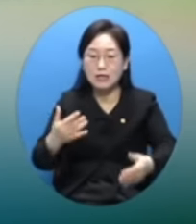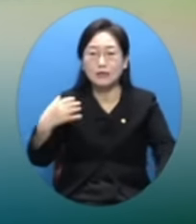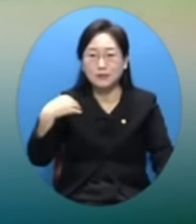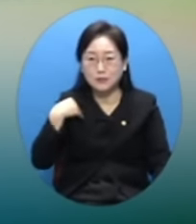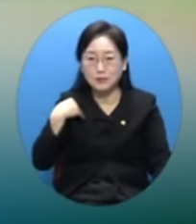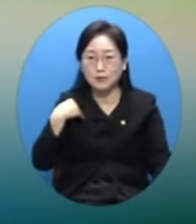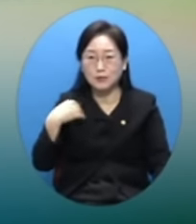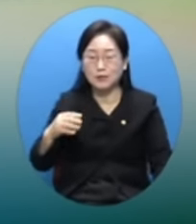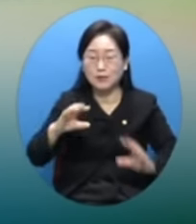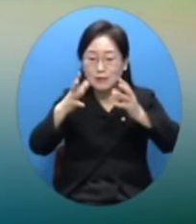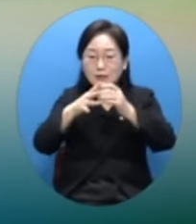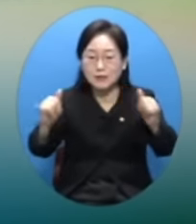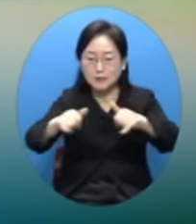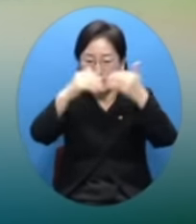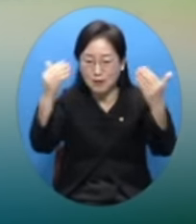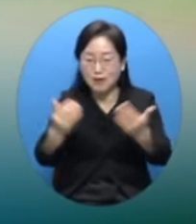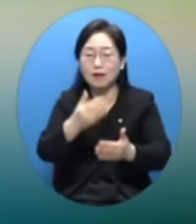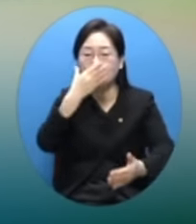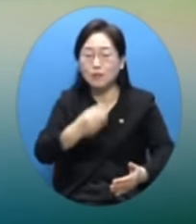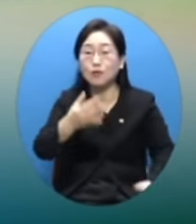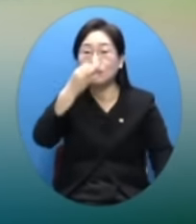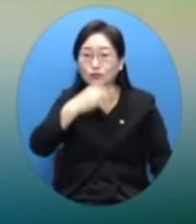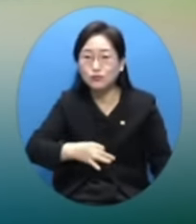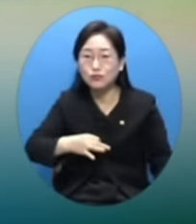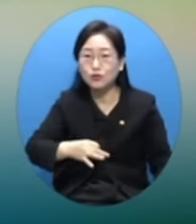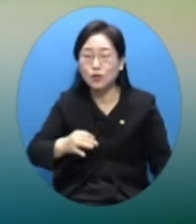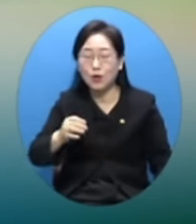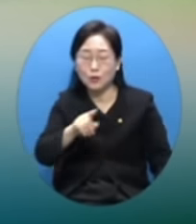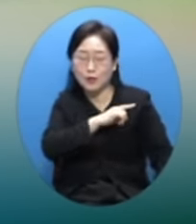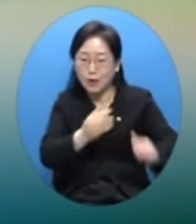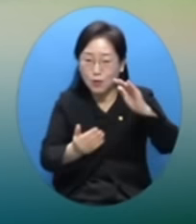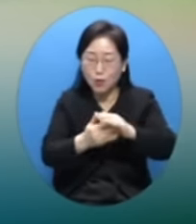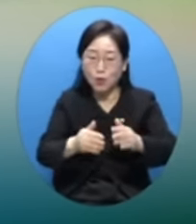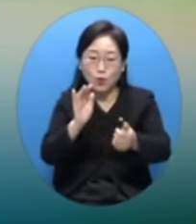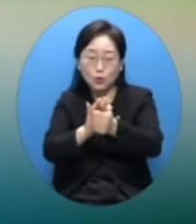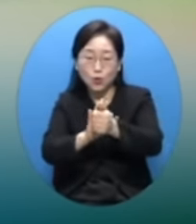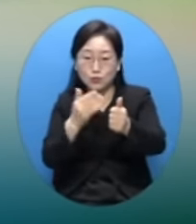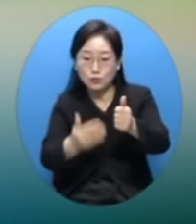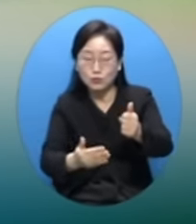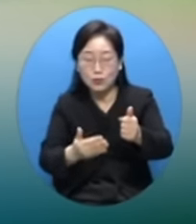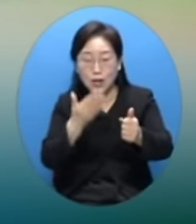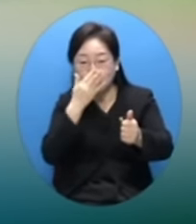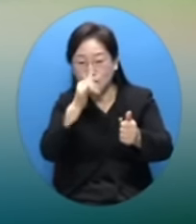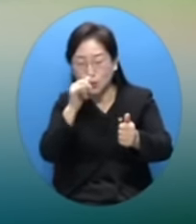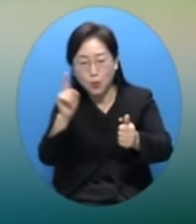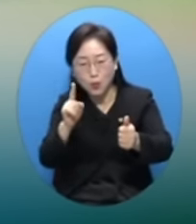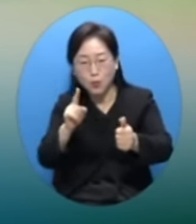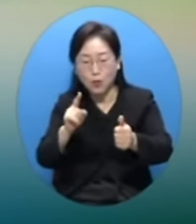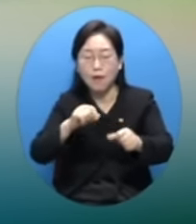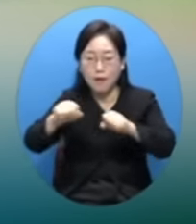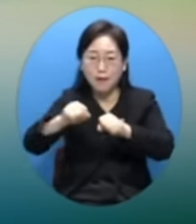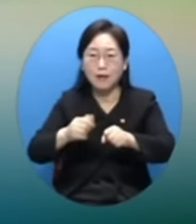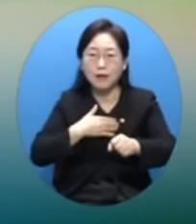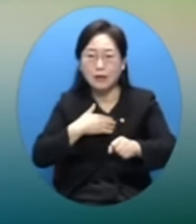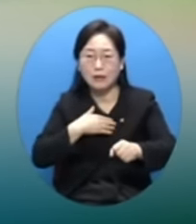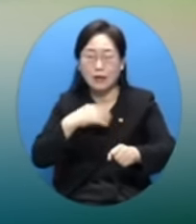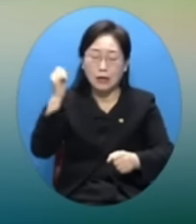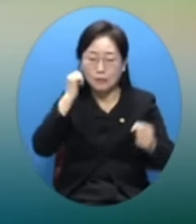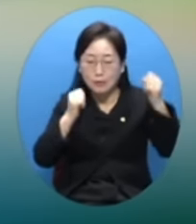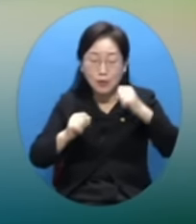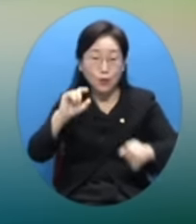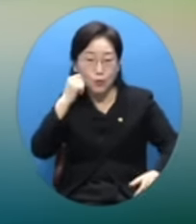류 인류 전체 행복과 유익의 최상이 도움이 되는 것이면 무엇이든지 하자 내가 부딪치게 될 어려움이